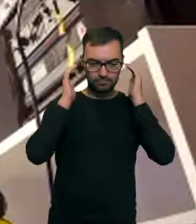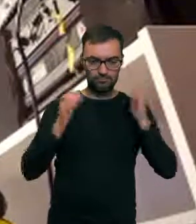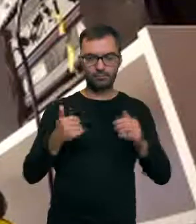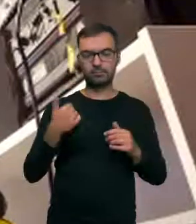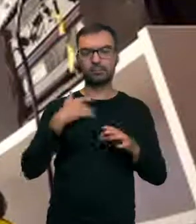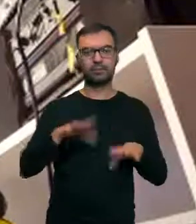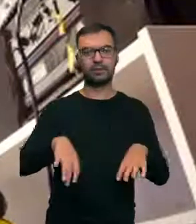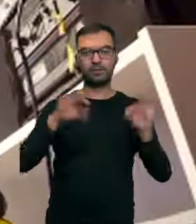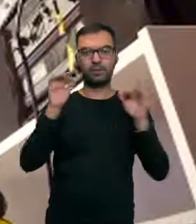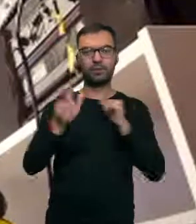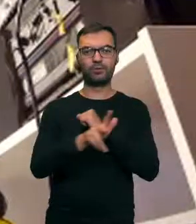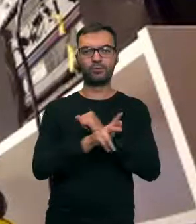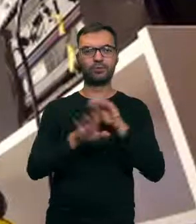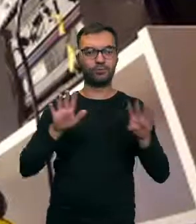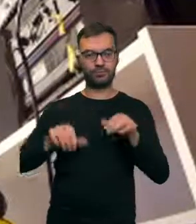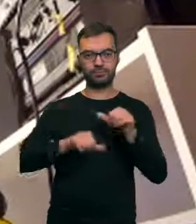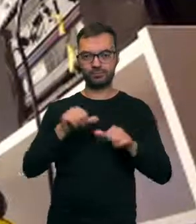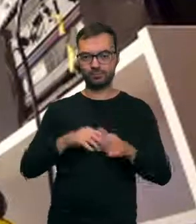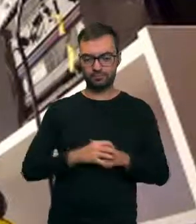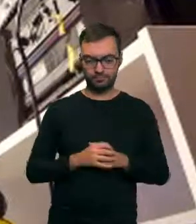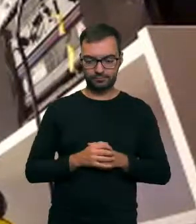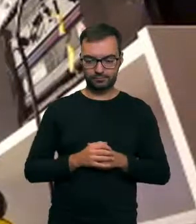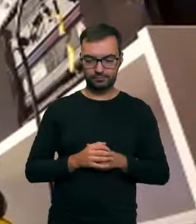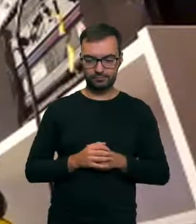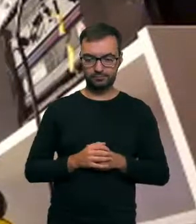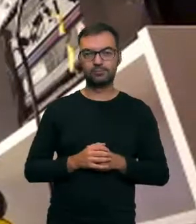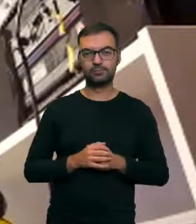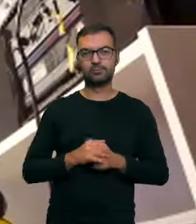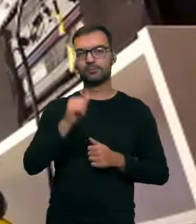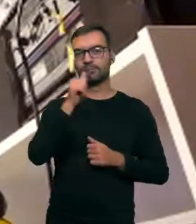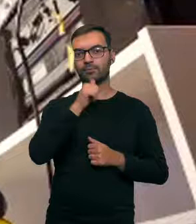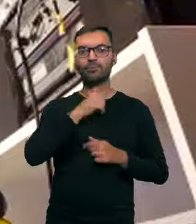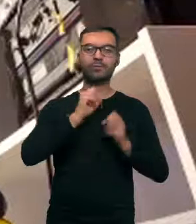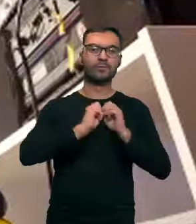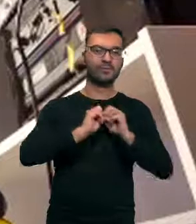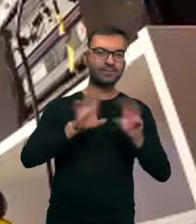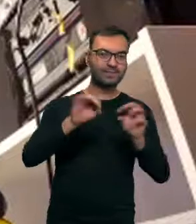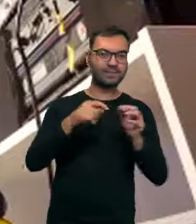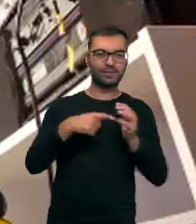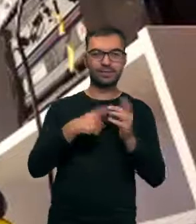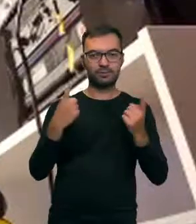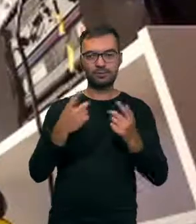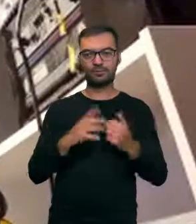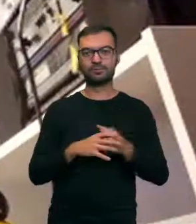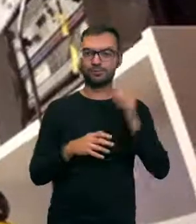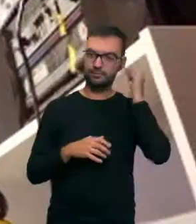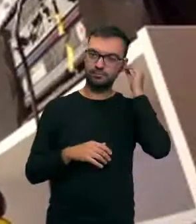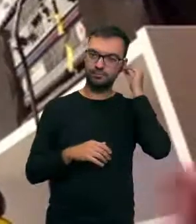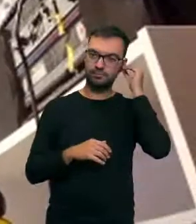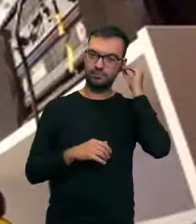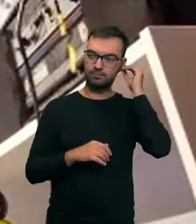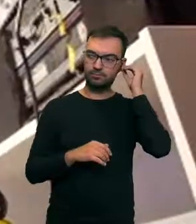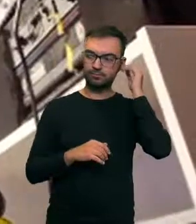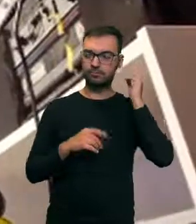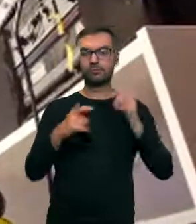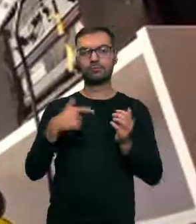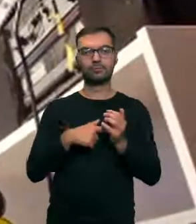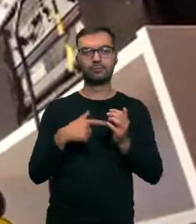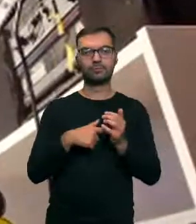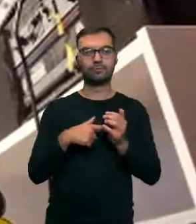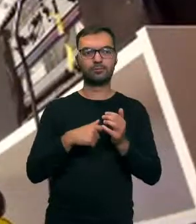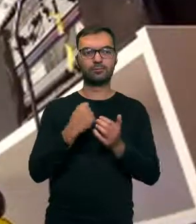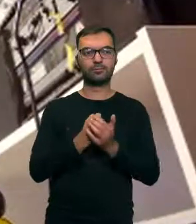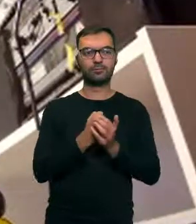były wybory w 89 roku i próba wyjaśnienia tej sprawy. I ona